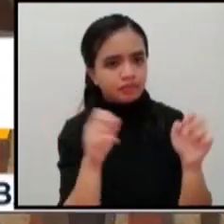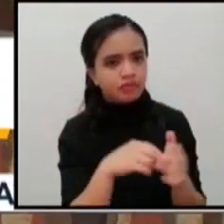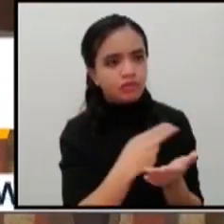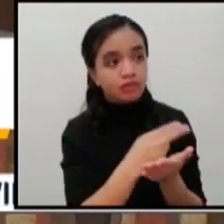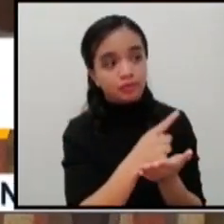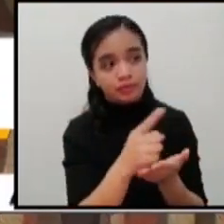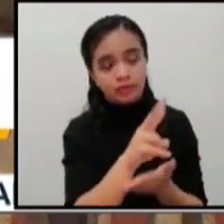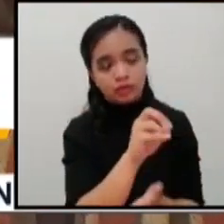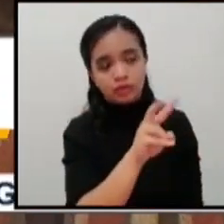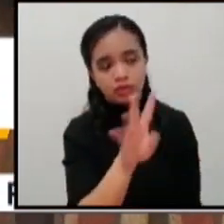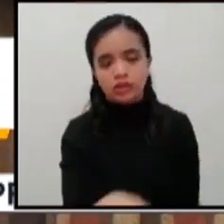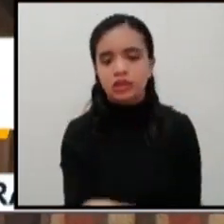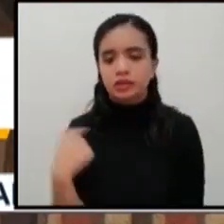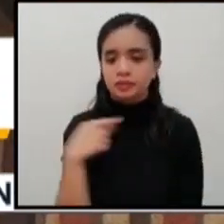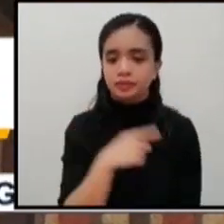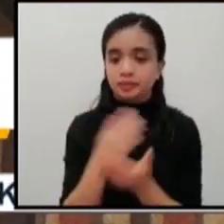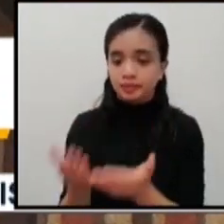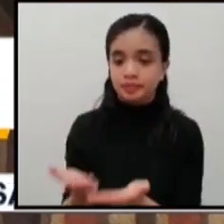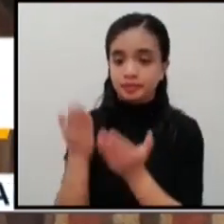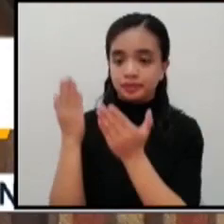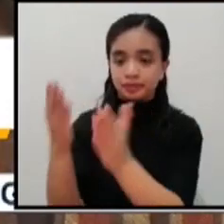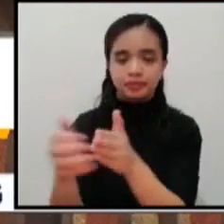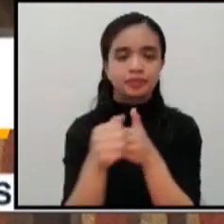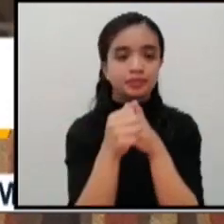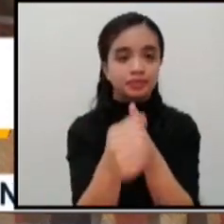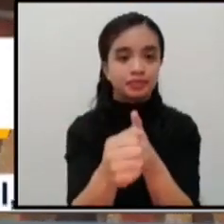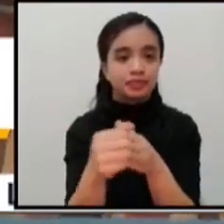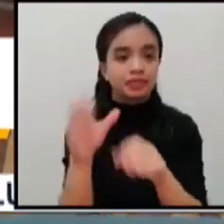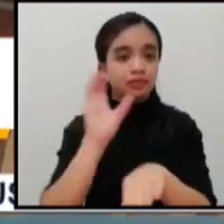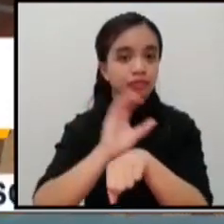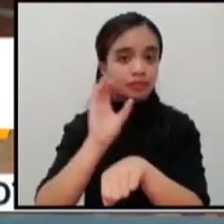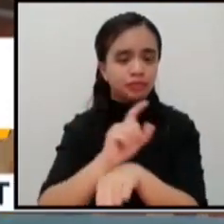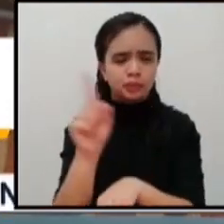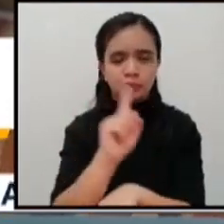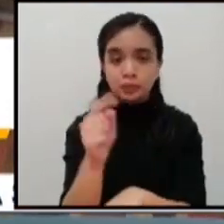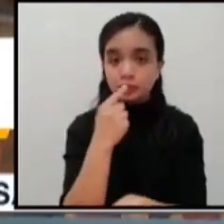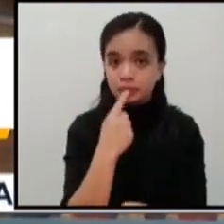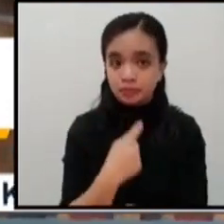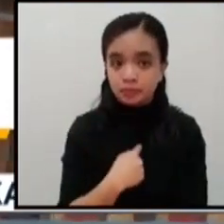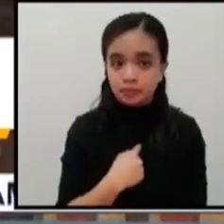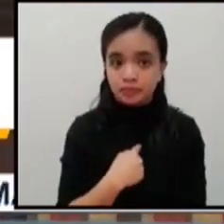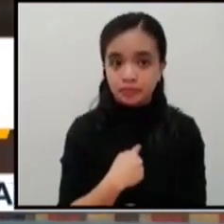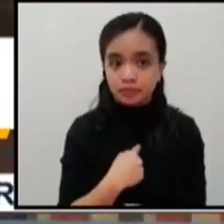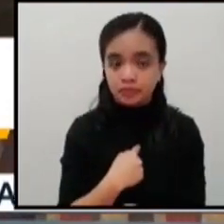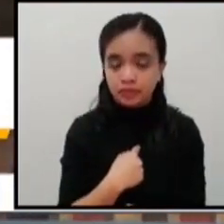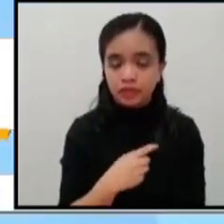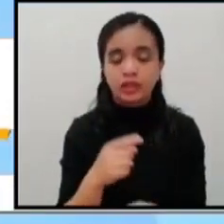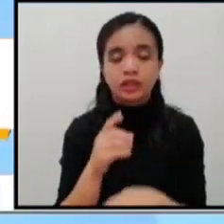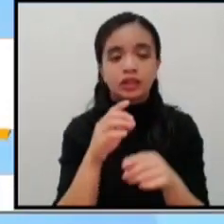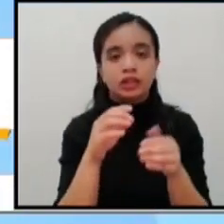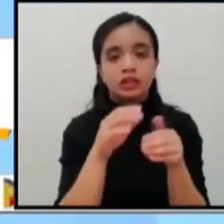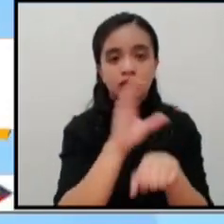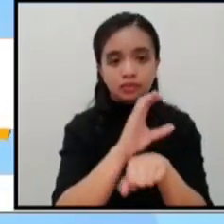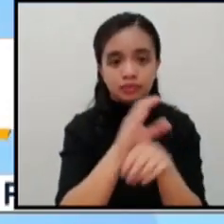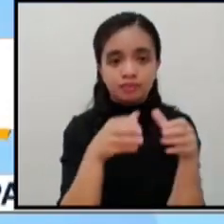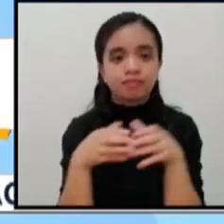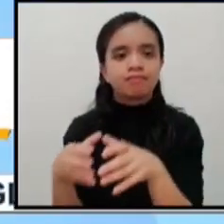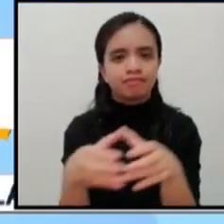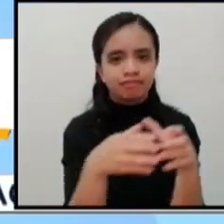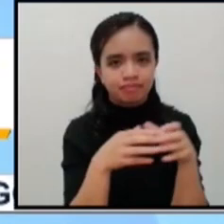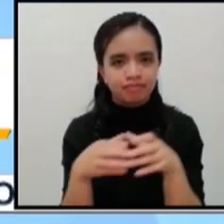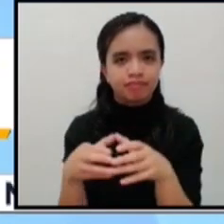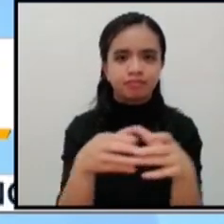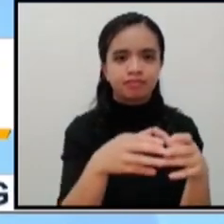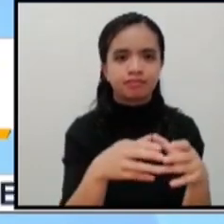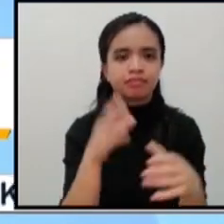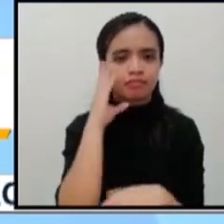to sa direksyon ng simbahan. No? Ang direksyon po kasi ng simbahan ngayon ay synodality. Ibig sabihin po noon yung sama-samang paglalakbay. At yung